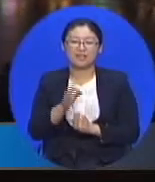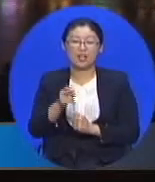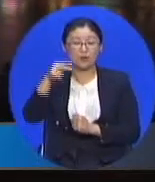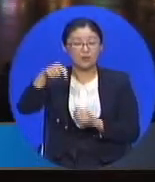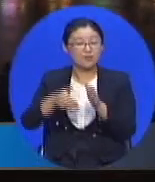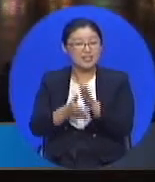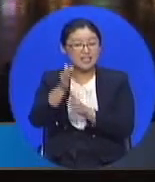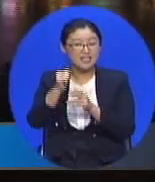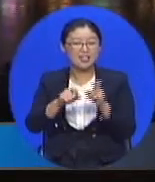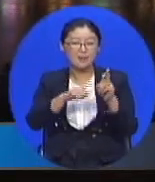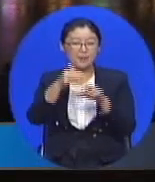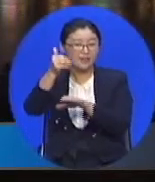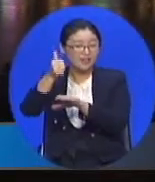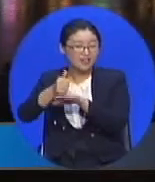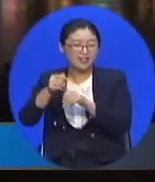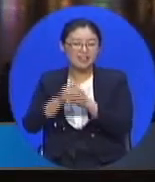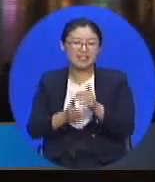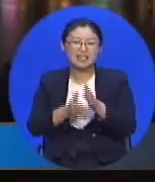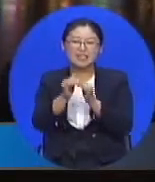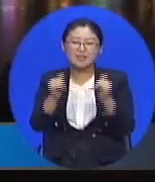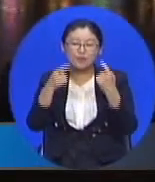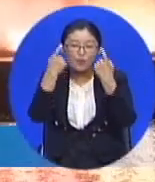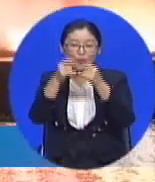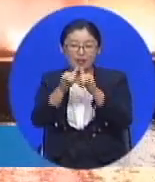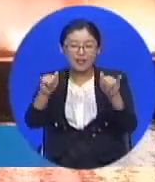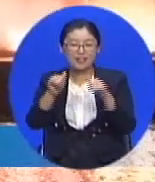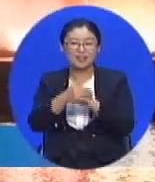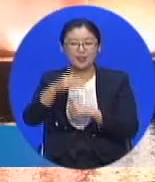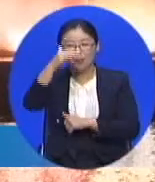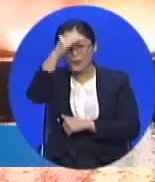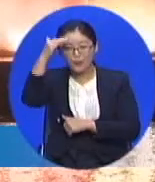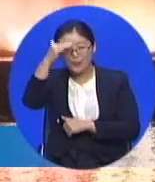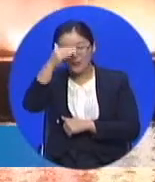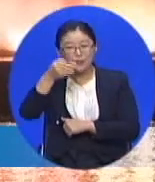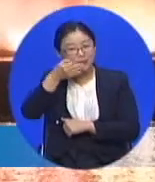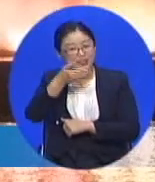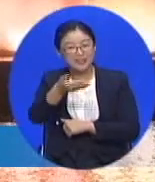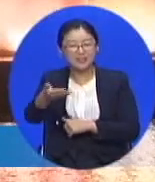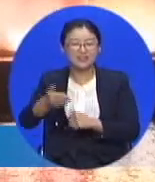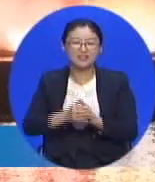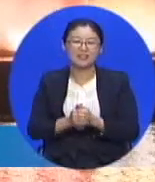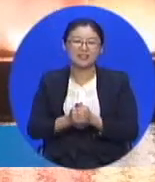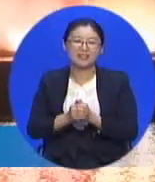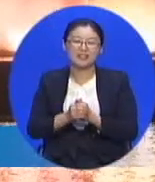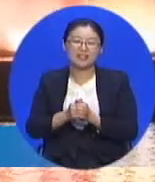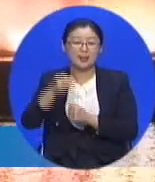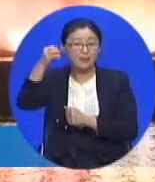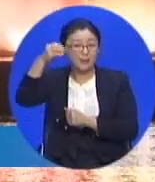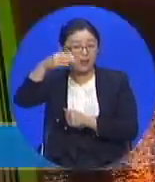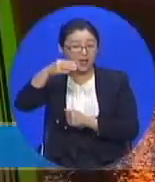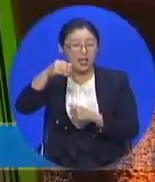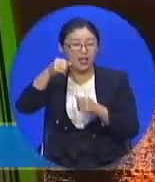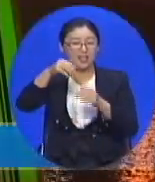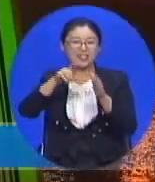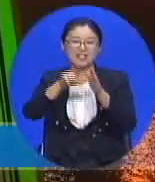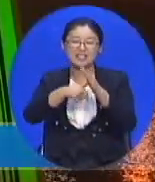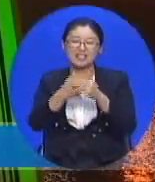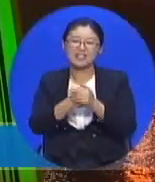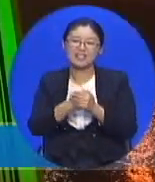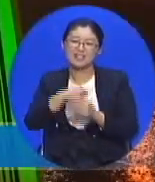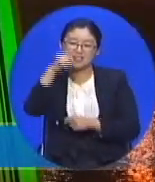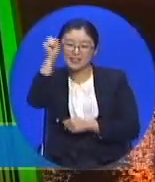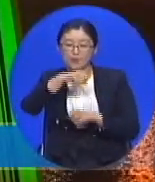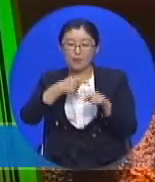여수시는 연말연시를 맞아 시민과 관광객에게 볼거리를 제공하기 위해 경관조명 점등 시간을 기존 자정에서 새벽